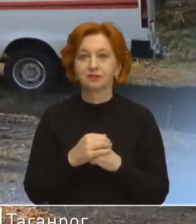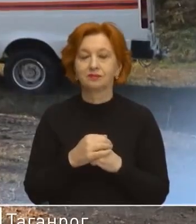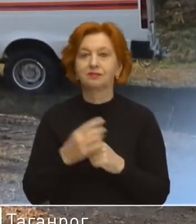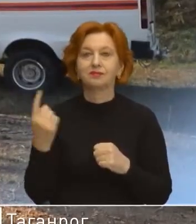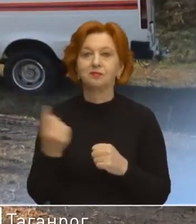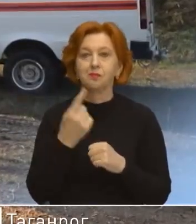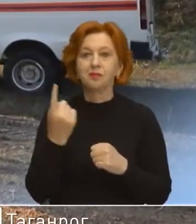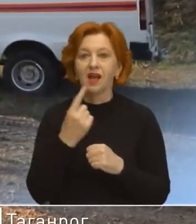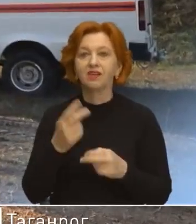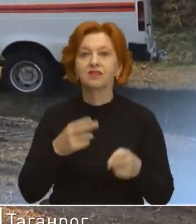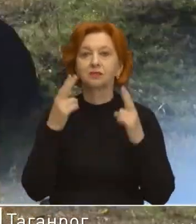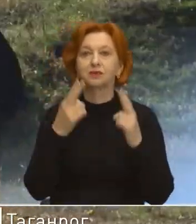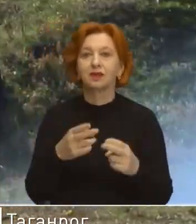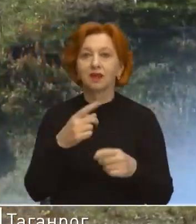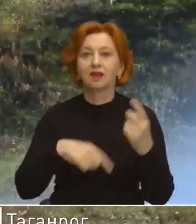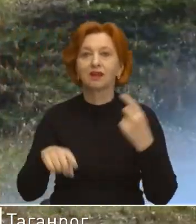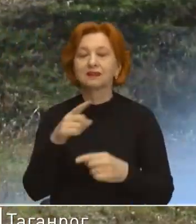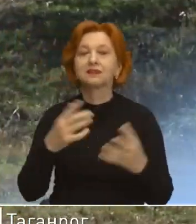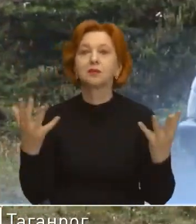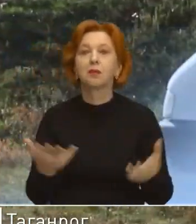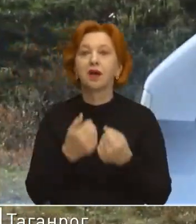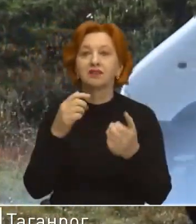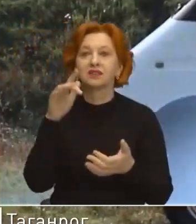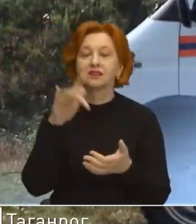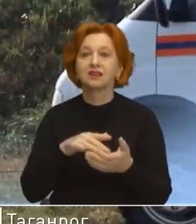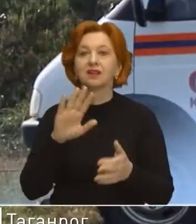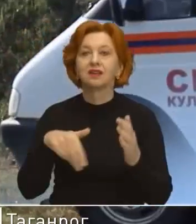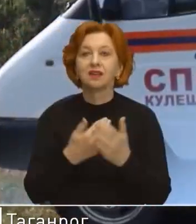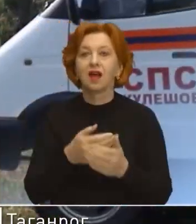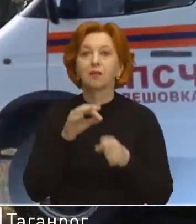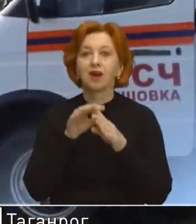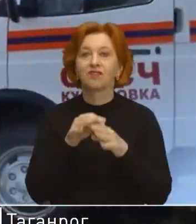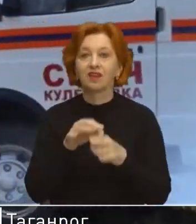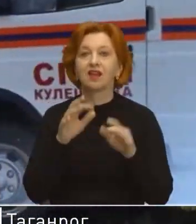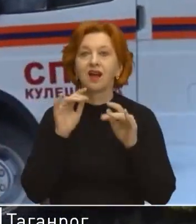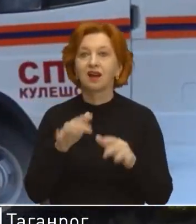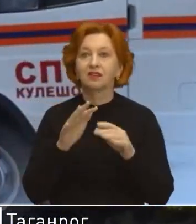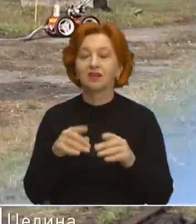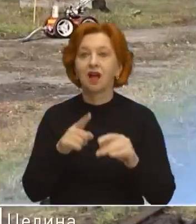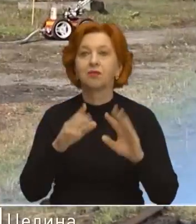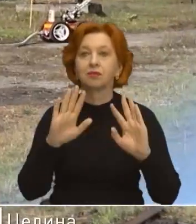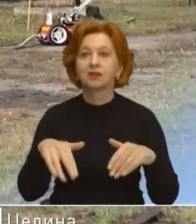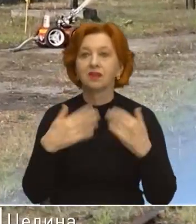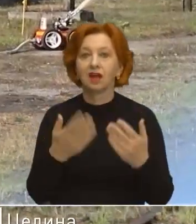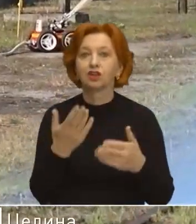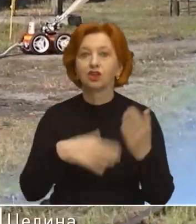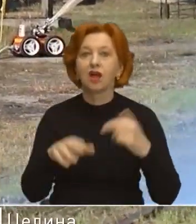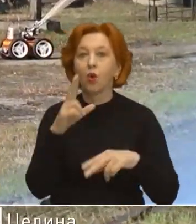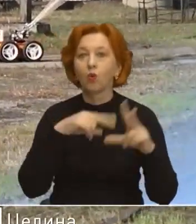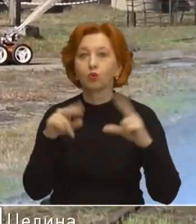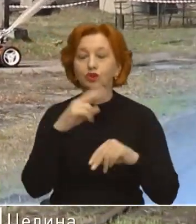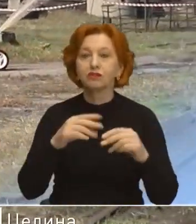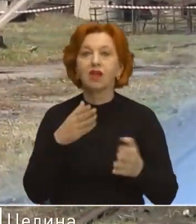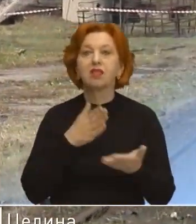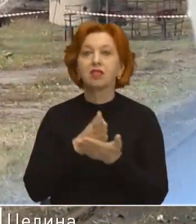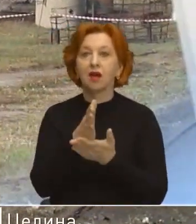Первым на место прибывает расчет Донского спасательного центра для проведения разведки. Они определяют зону заражения, учитывают изменения